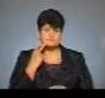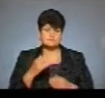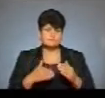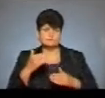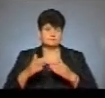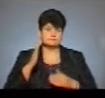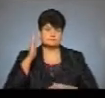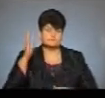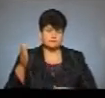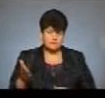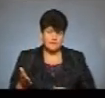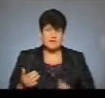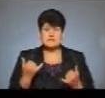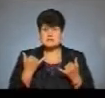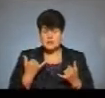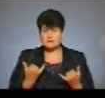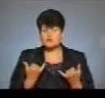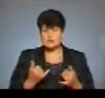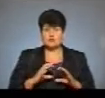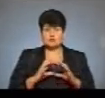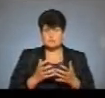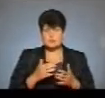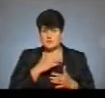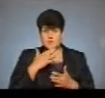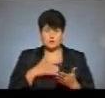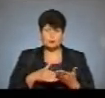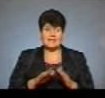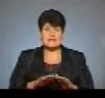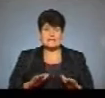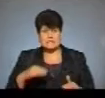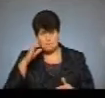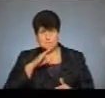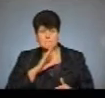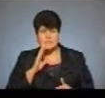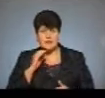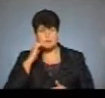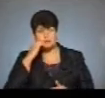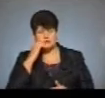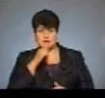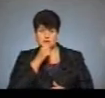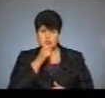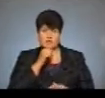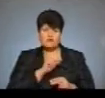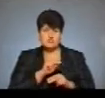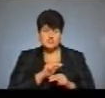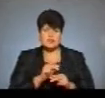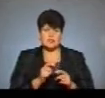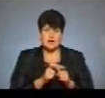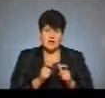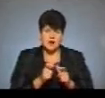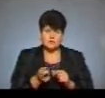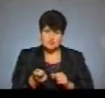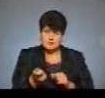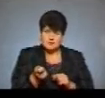вперед. І зараз в сучасному світі дуже багато допомагають діти, батькам, бабусям, вчать їх карточки запихати